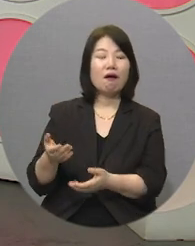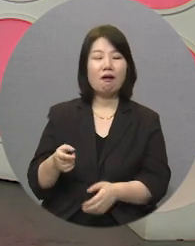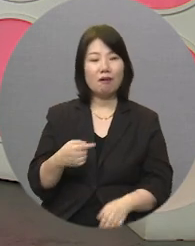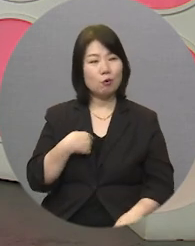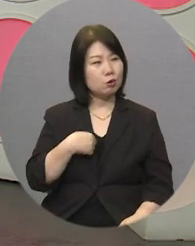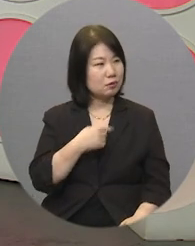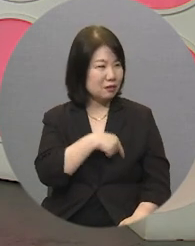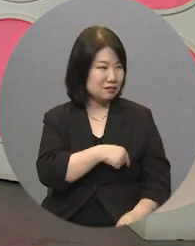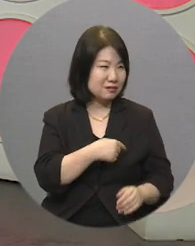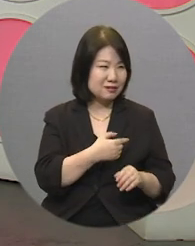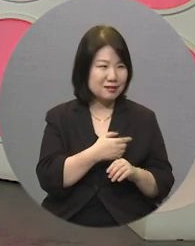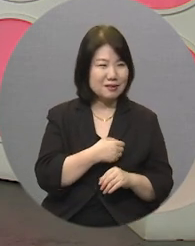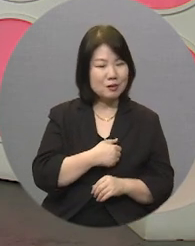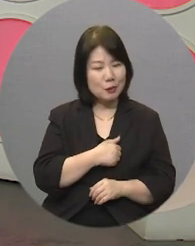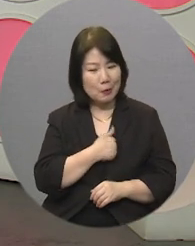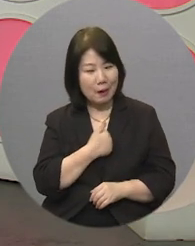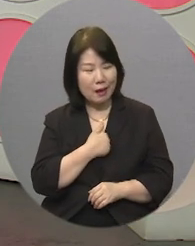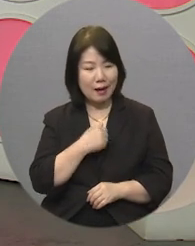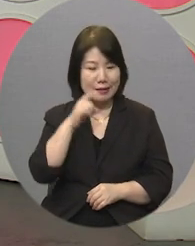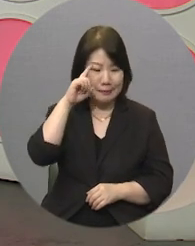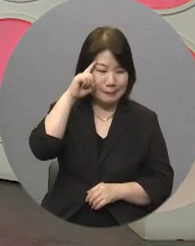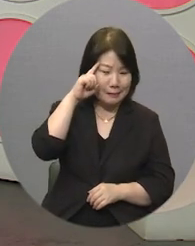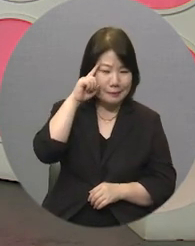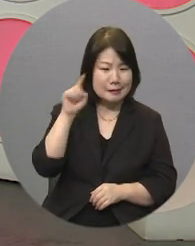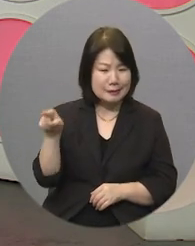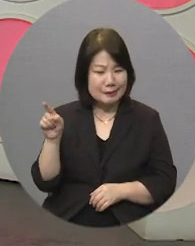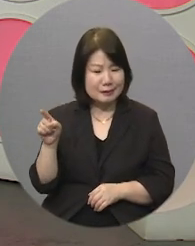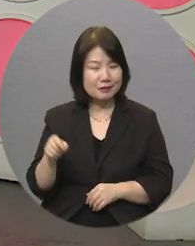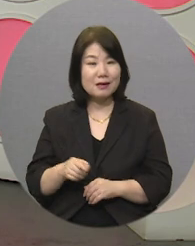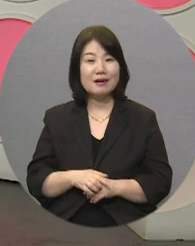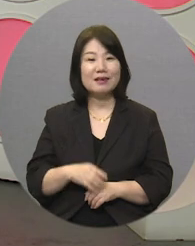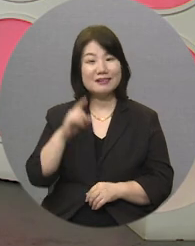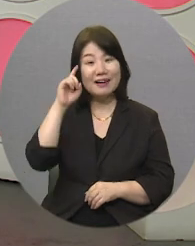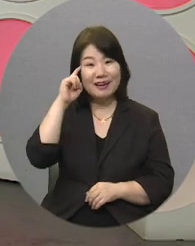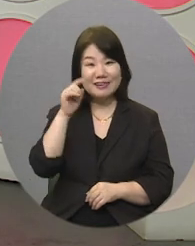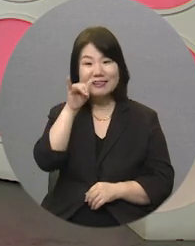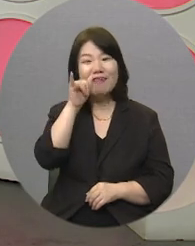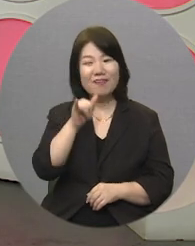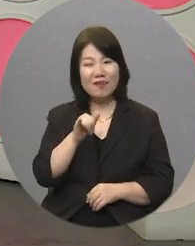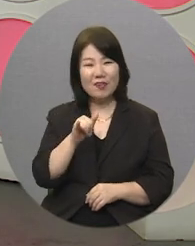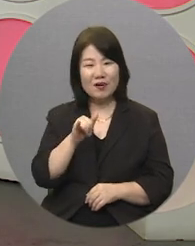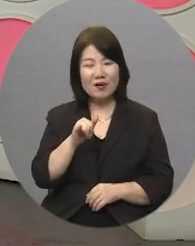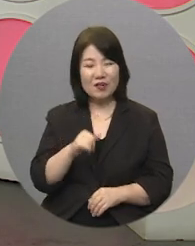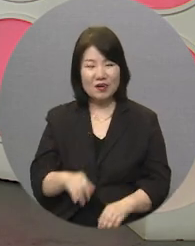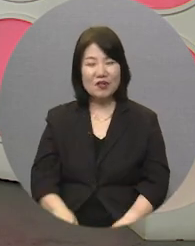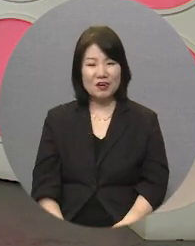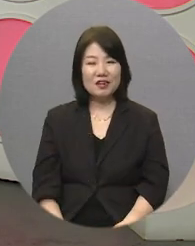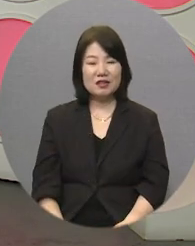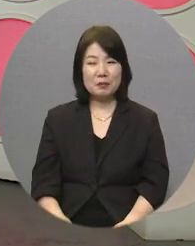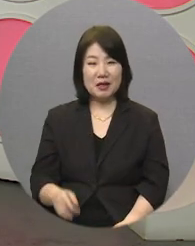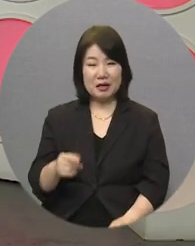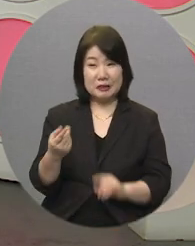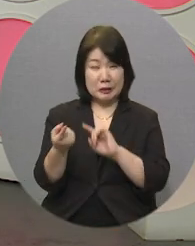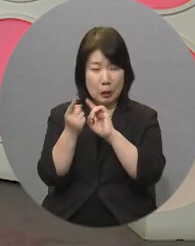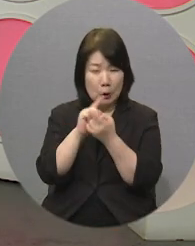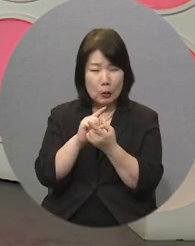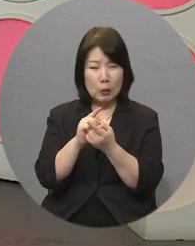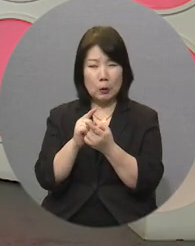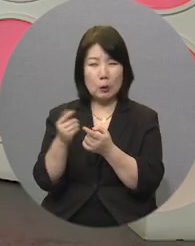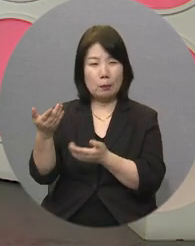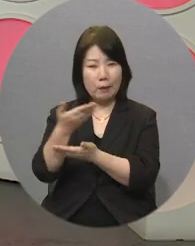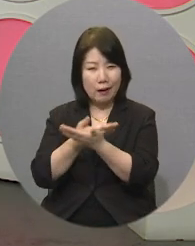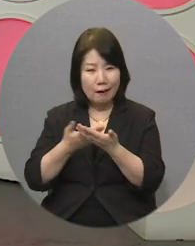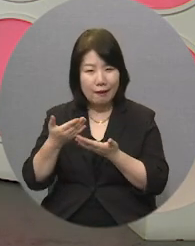네가 하고 싶은 대로 해라 해놓고는 이놈 무슨 일이야. 서로의 부모와 자식 간의 서로의 어떤 마음을